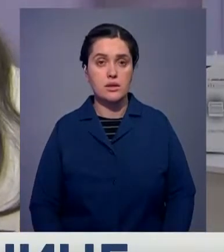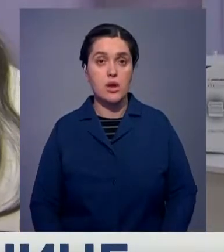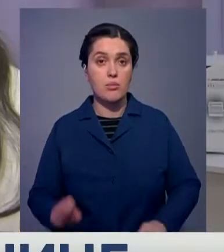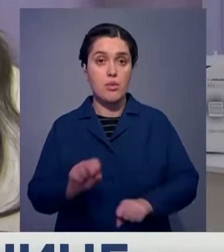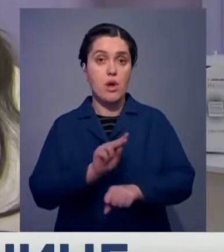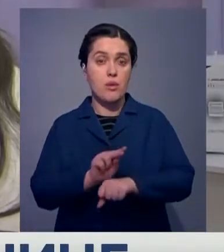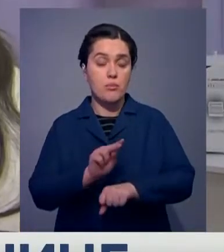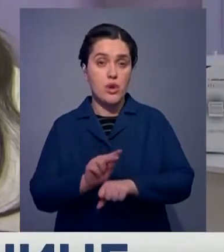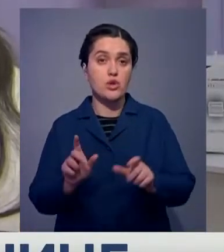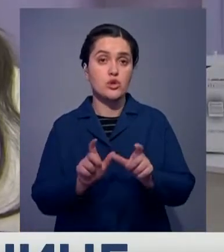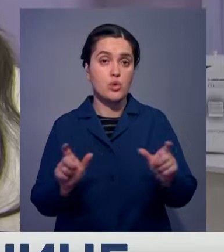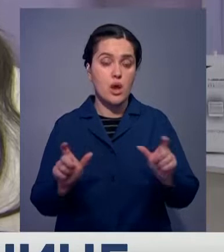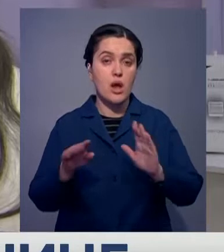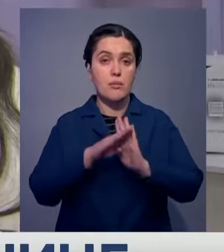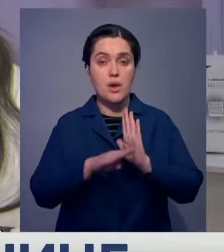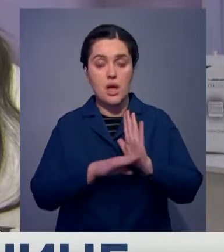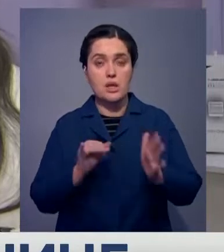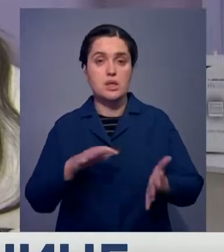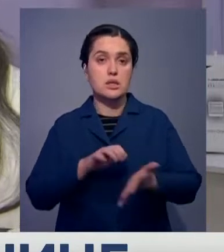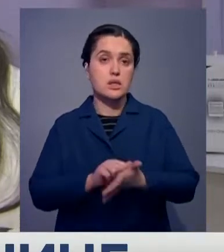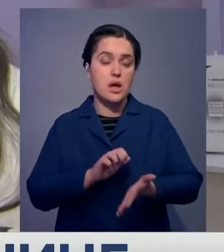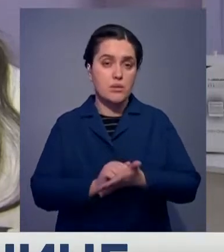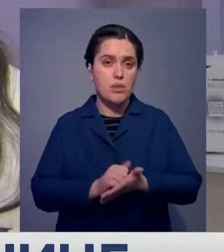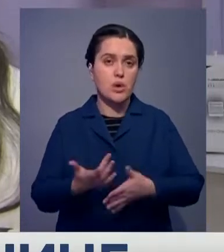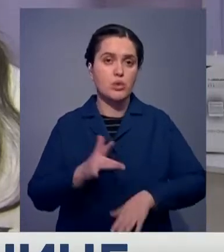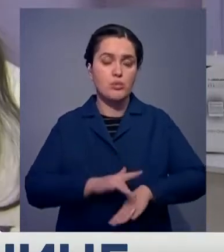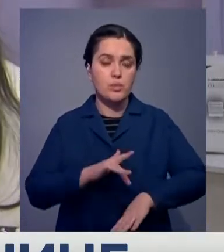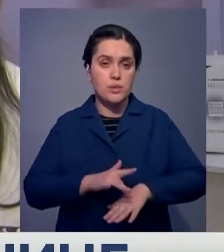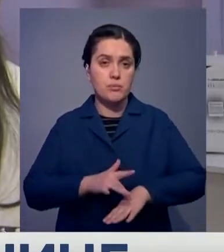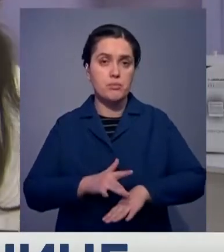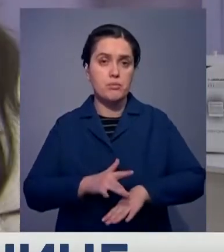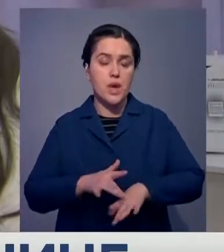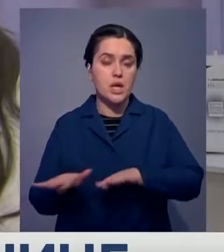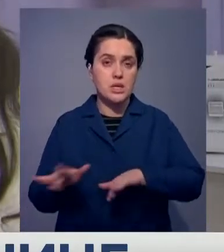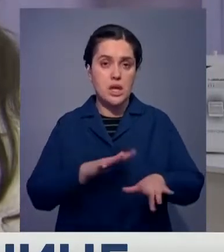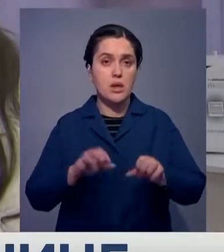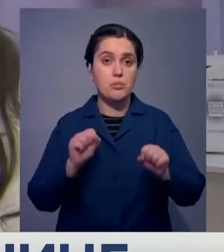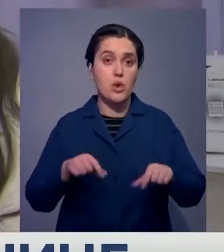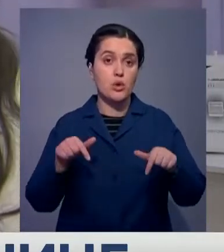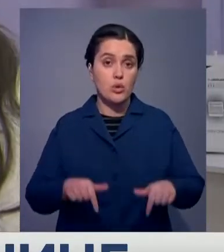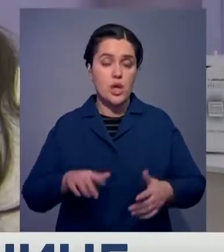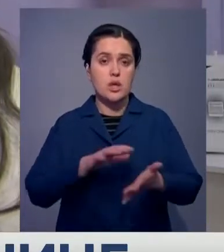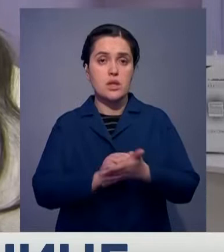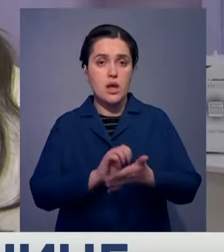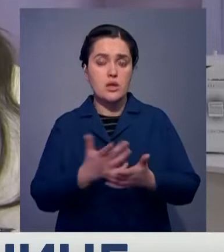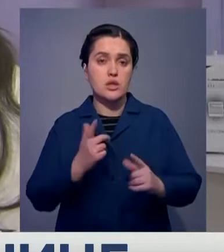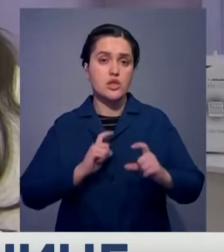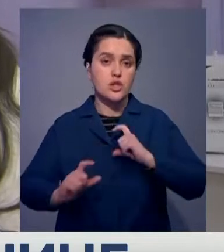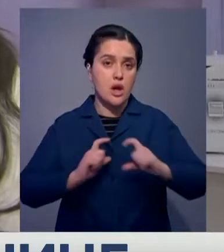школьной программы, но и заниматься любимым делом. Вот дети могут тут заниматься шашки,